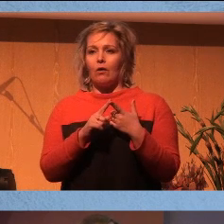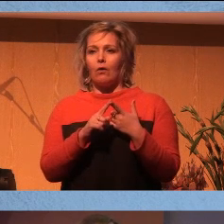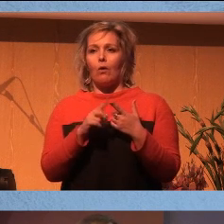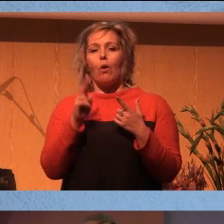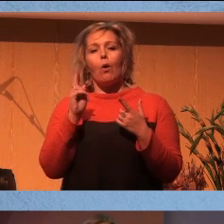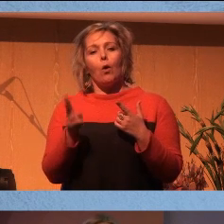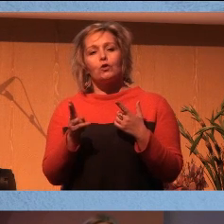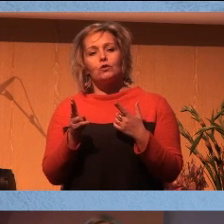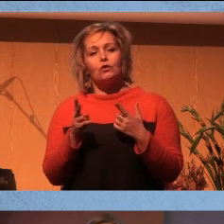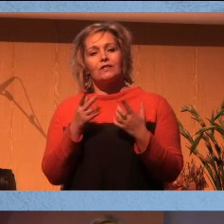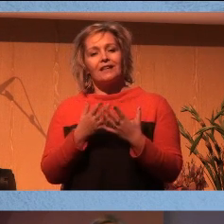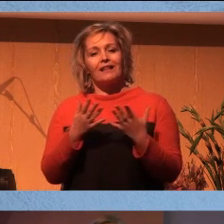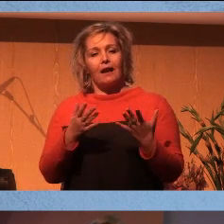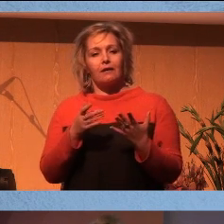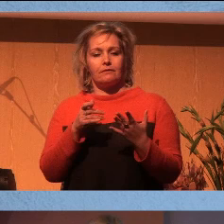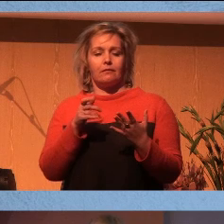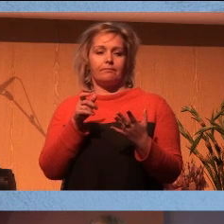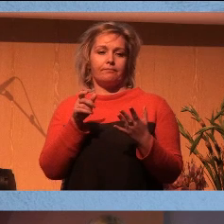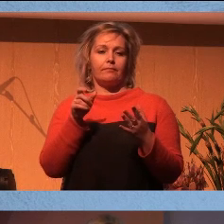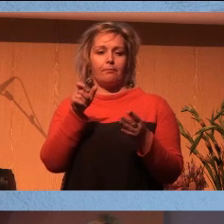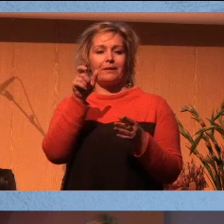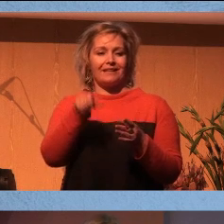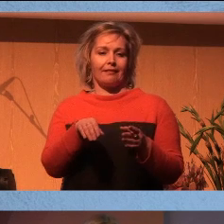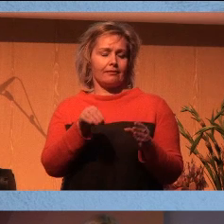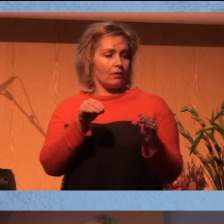Og også generell pasientundervisning.